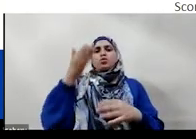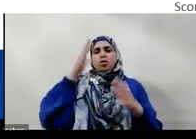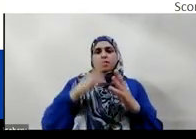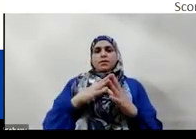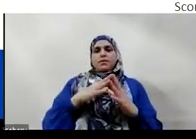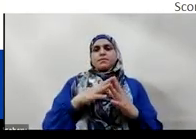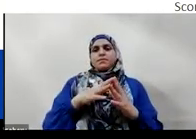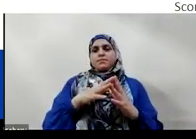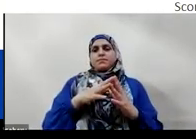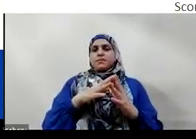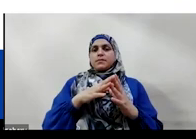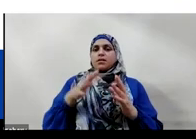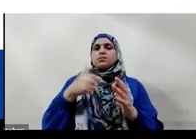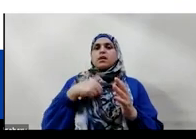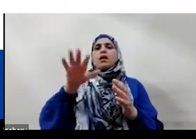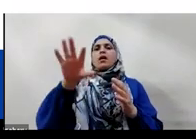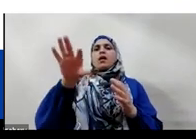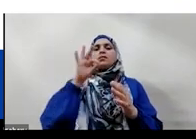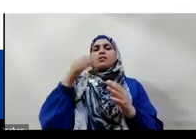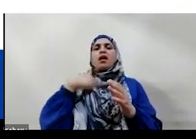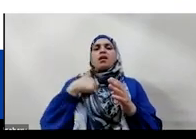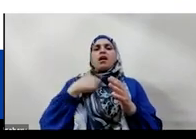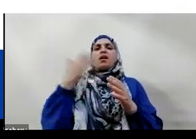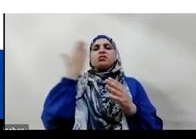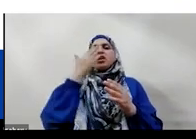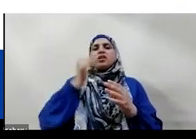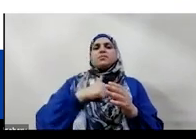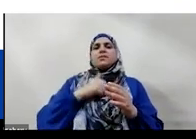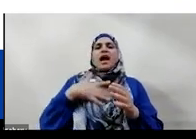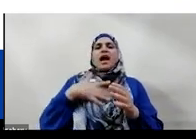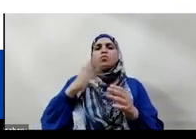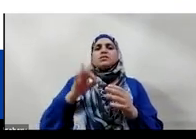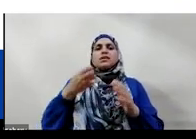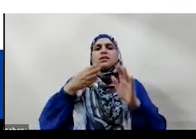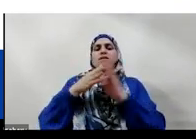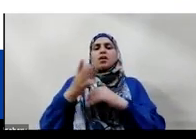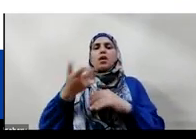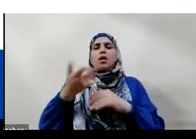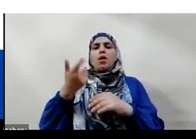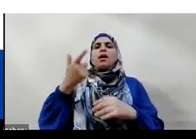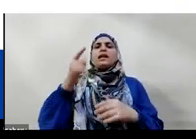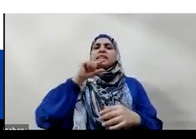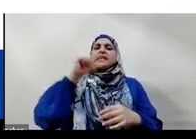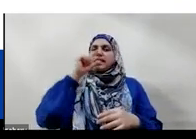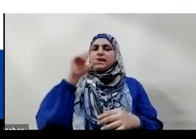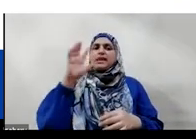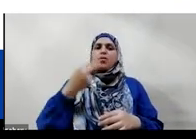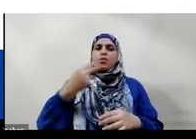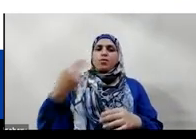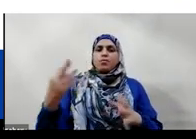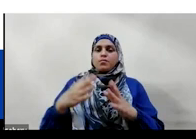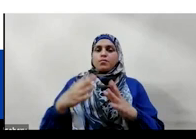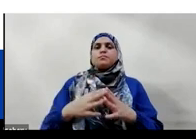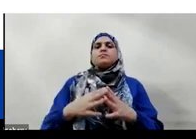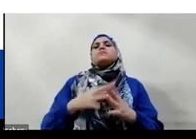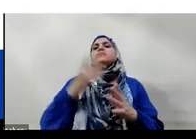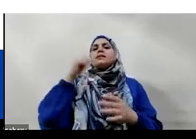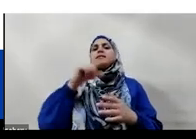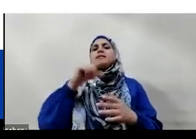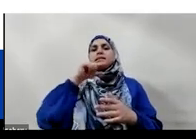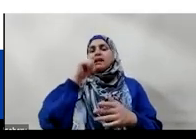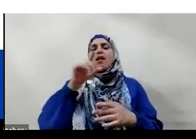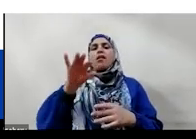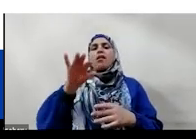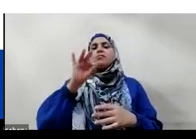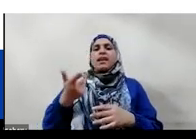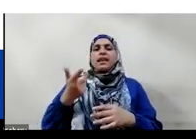فأنا هختار الميجر فيلد أوف ستادي بتاعي فليكن هو هيبقى ثيولوجي أو ريليجن، ومن السبيشاليزيشن هختار